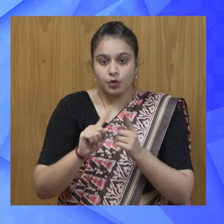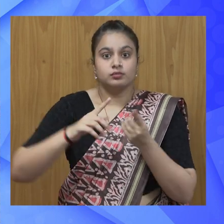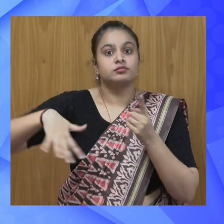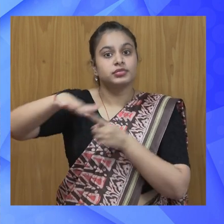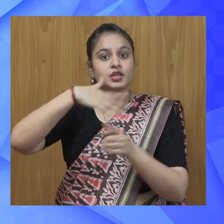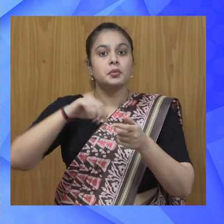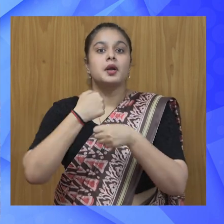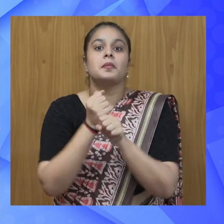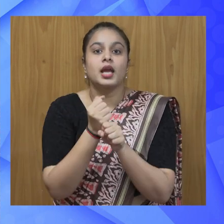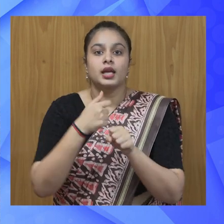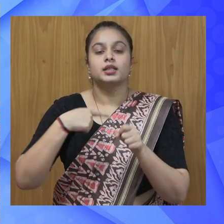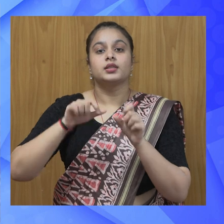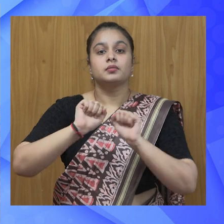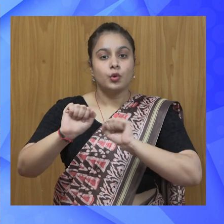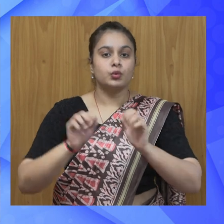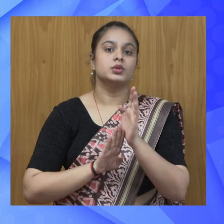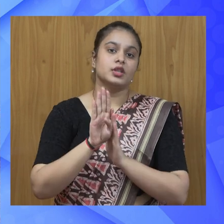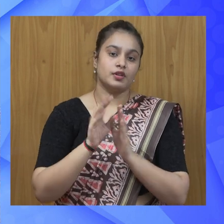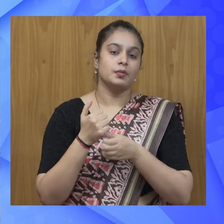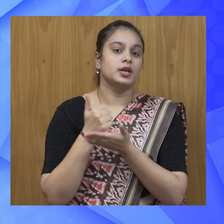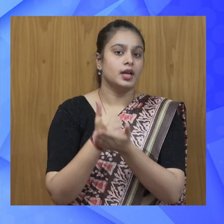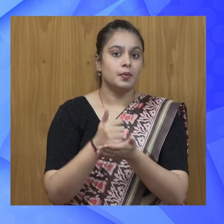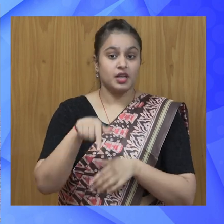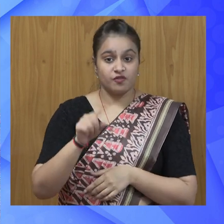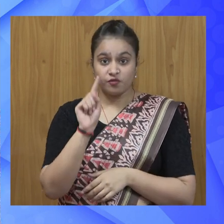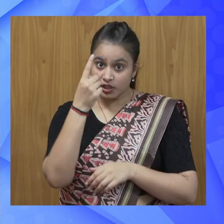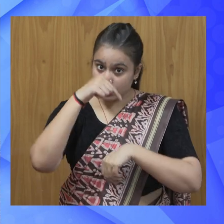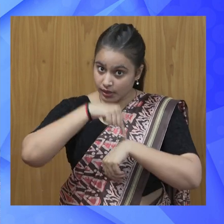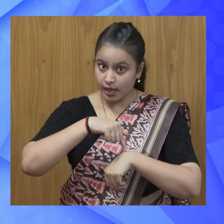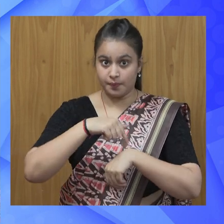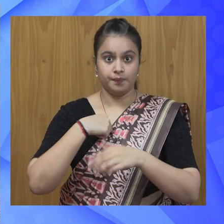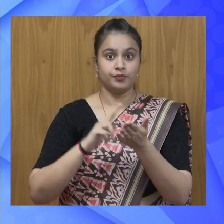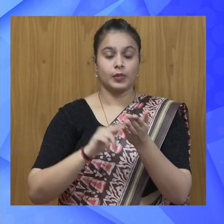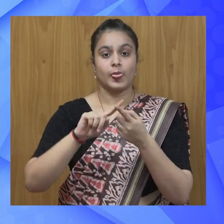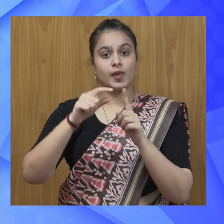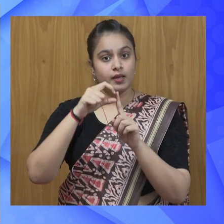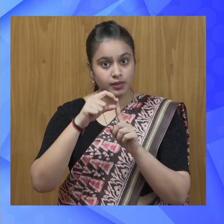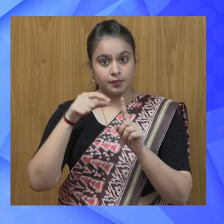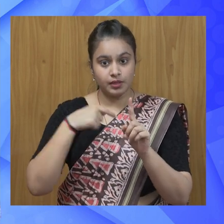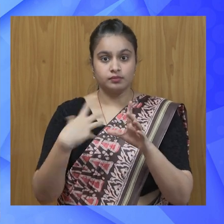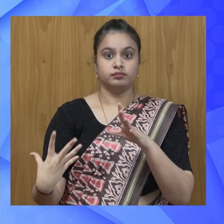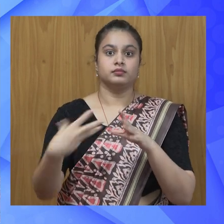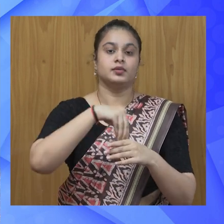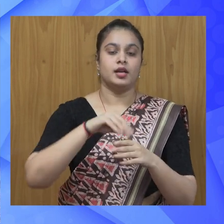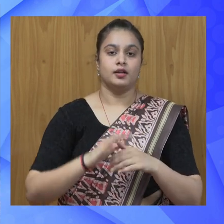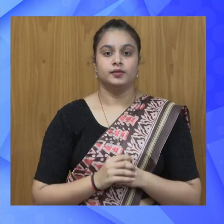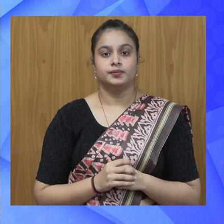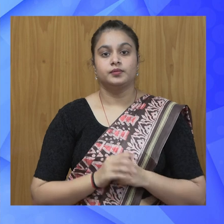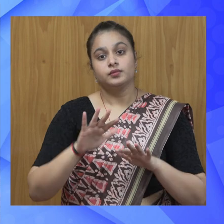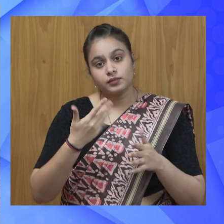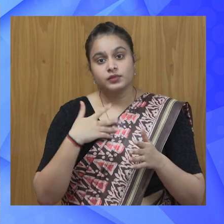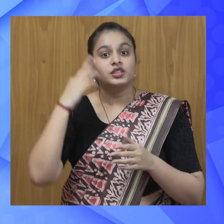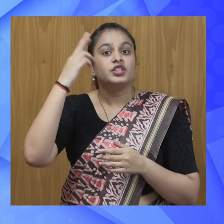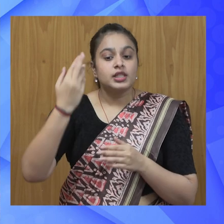है जो समग्र विकास में मदद करते हैं. ये पहली बार हो रहा है कि एजुकेशन पॉलिसी में इस तरह की चीज का समावेश किया गया है ताकि एक